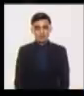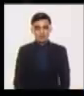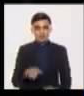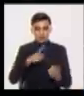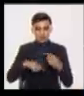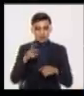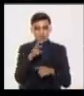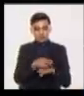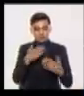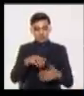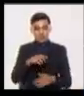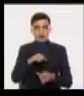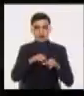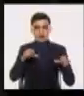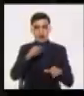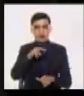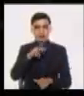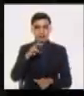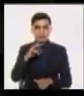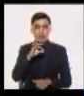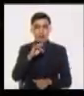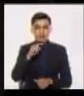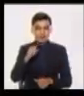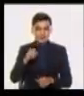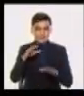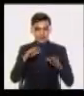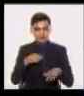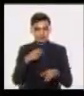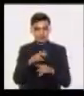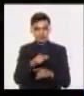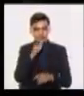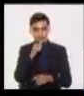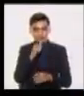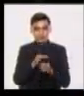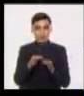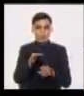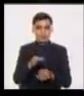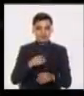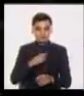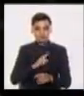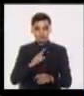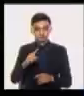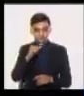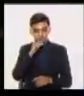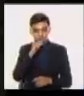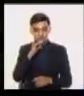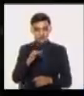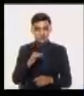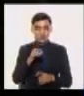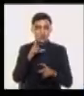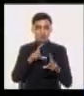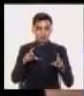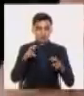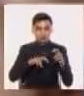подъехали на блокпост в Алтынарде. Сейчас я попробую перейти на территорию Алматинской области. Поищу людей,